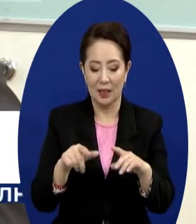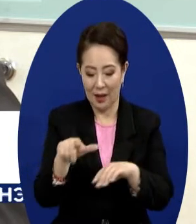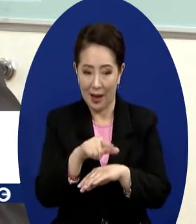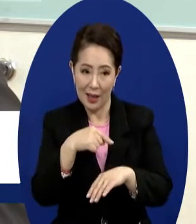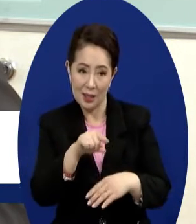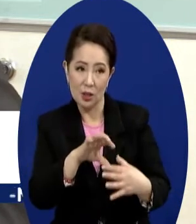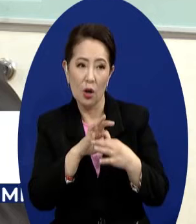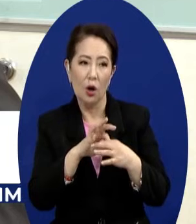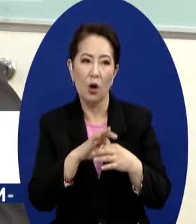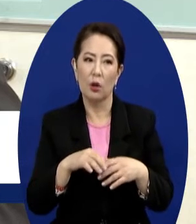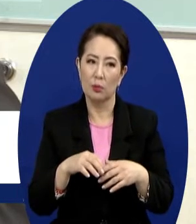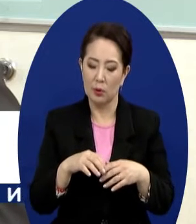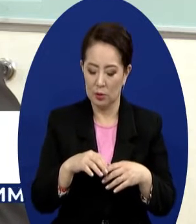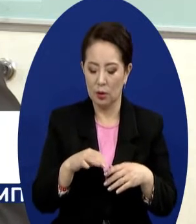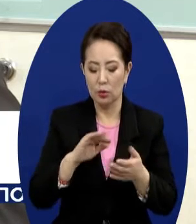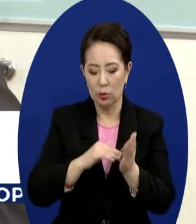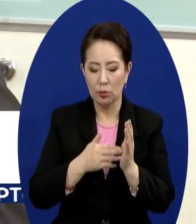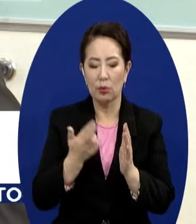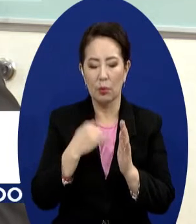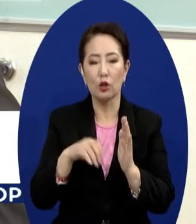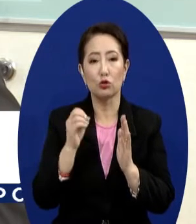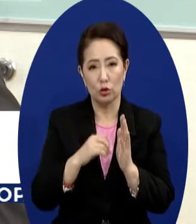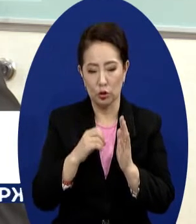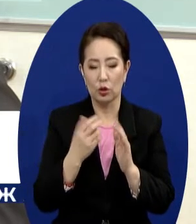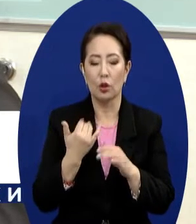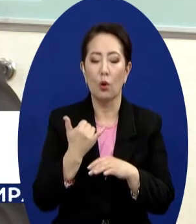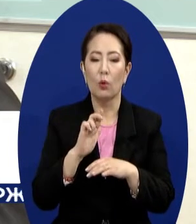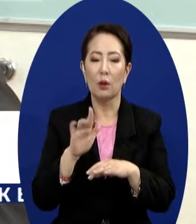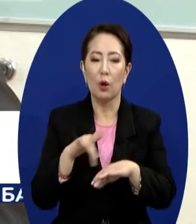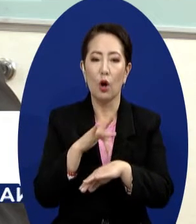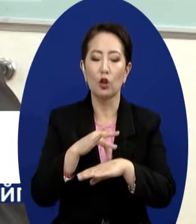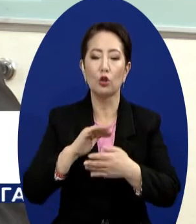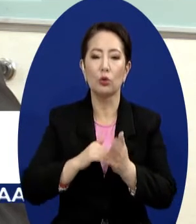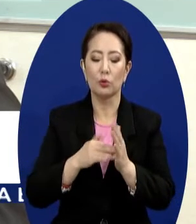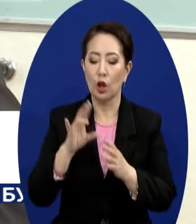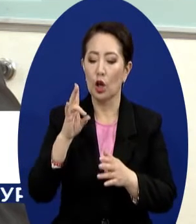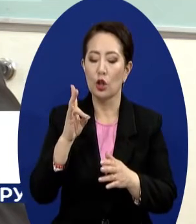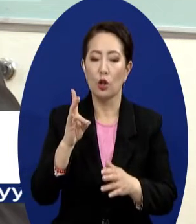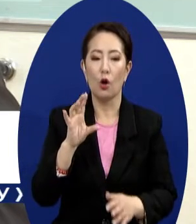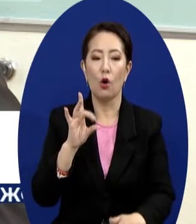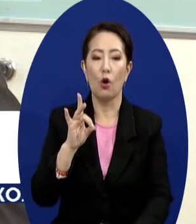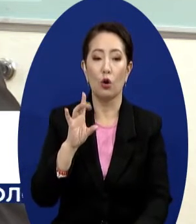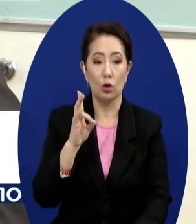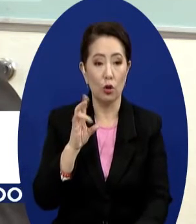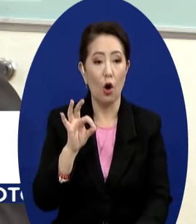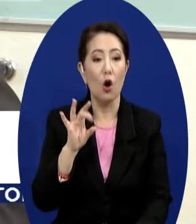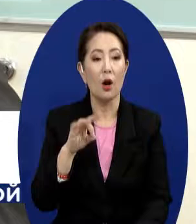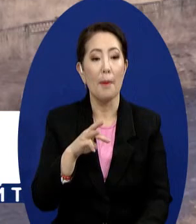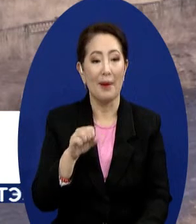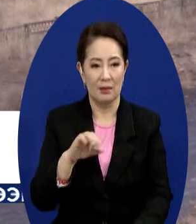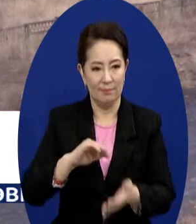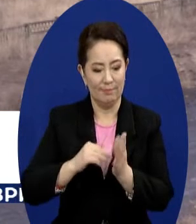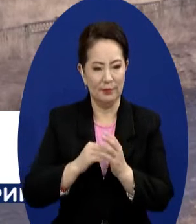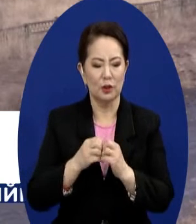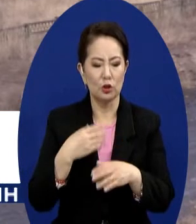нь хамгаарсан энэ байдлаар бол төлөвлөх ёстой. Энэ бол хот төл барилгажлалтын нормаар бол босруулагдсан шинжилгээтэй явж